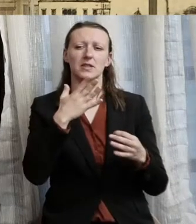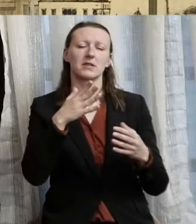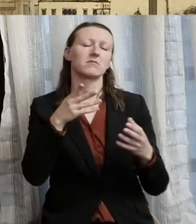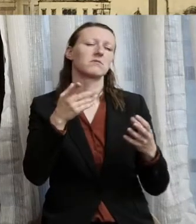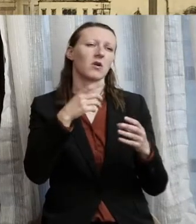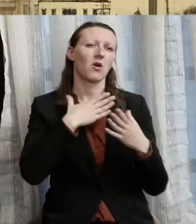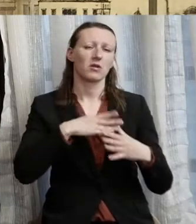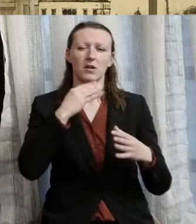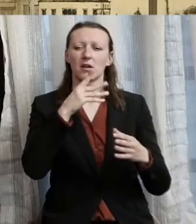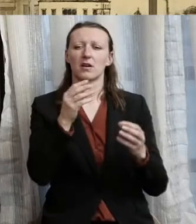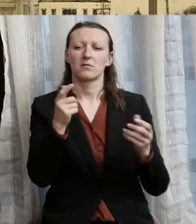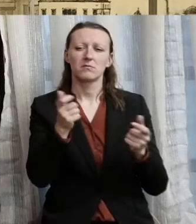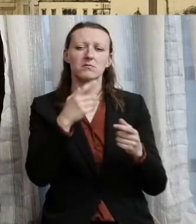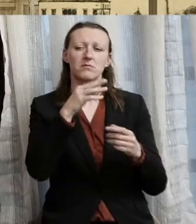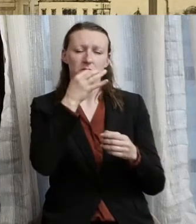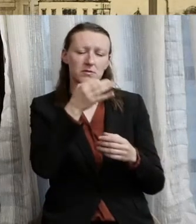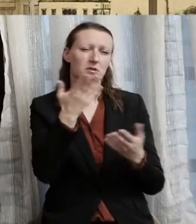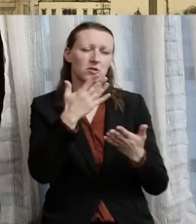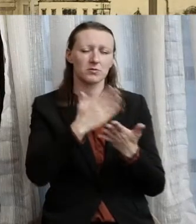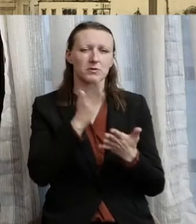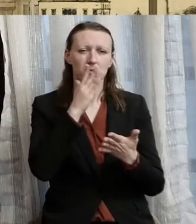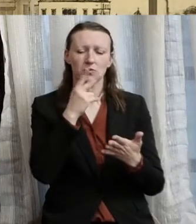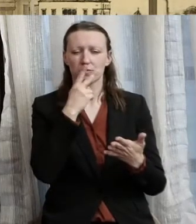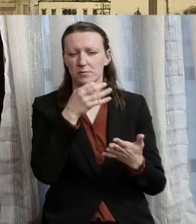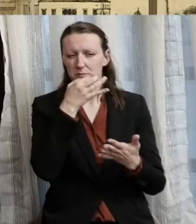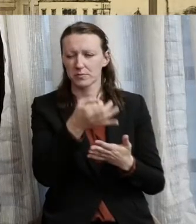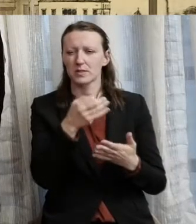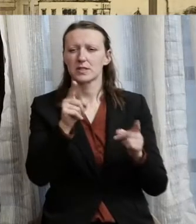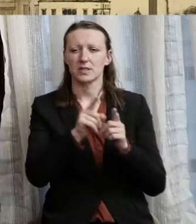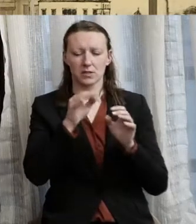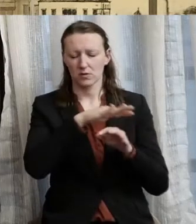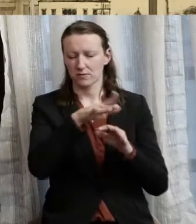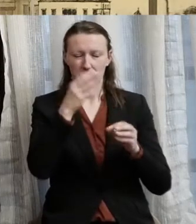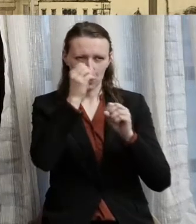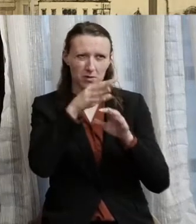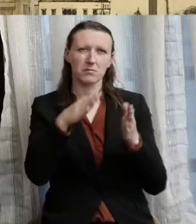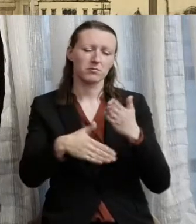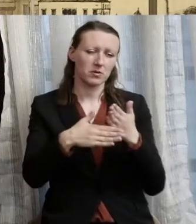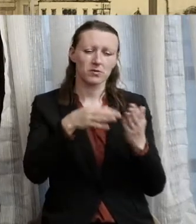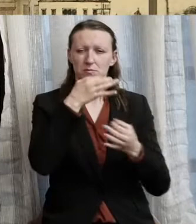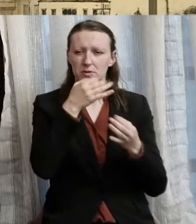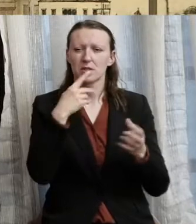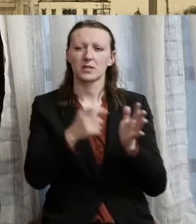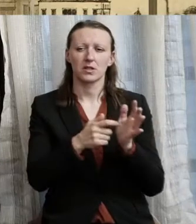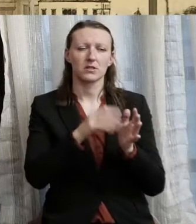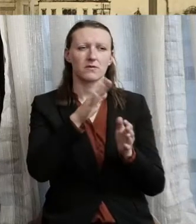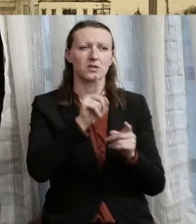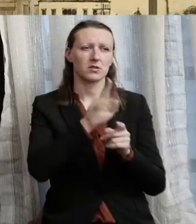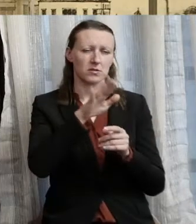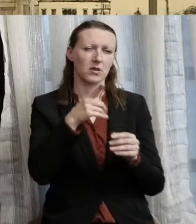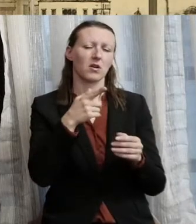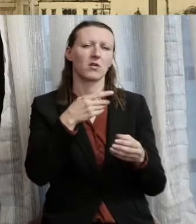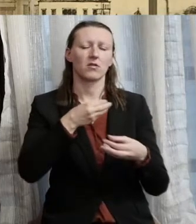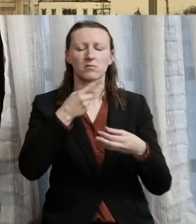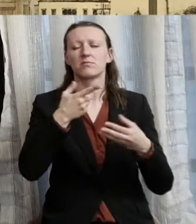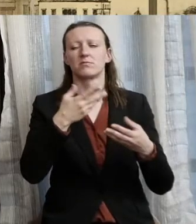djelatnosti, da se pozabavi tom temom. Zasigurno ćemo se svima obratiti za pomoć, pa i tražiti s vaše strane također